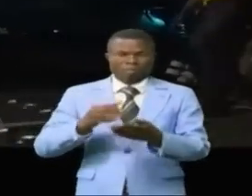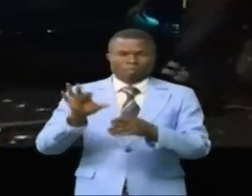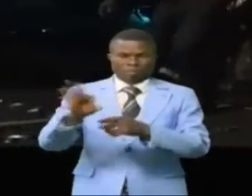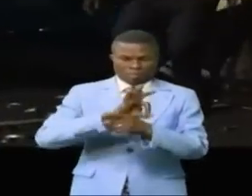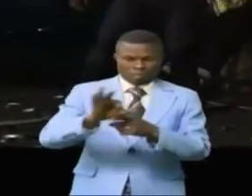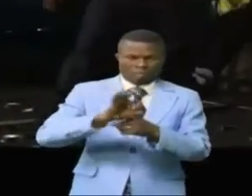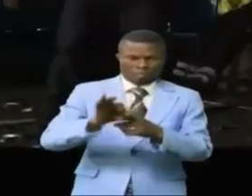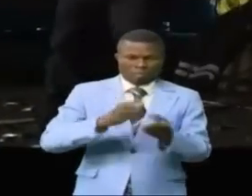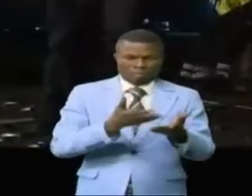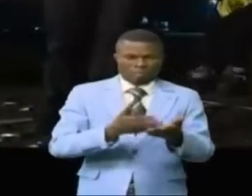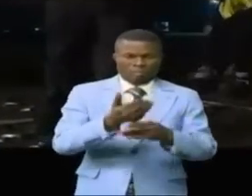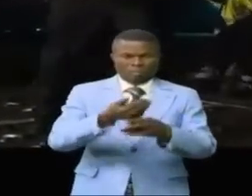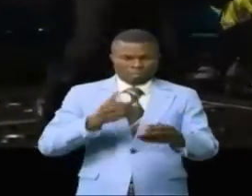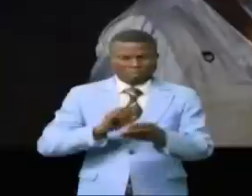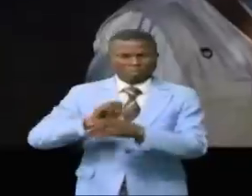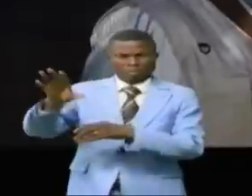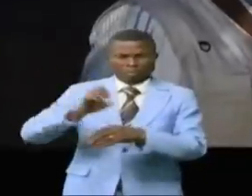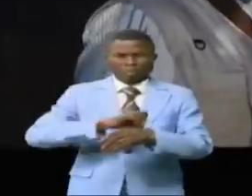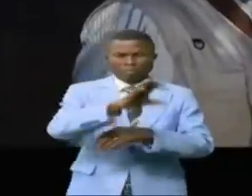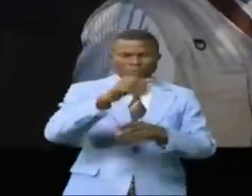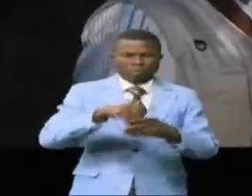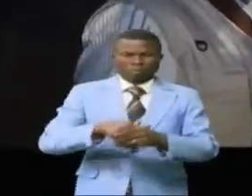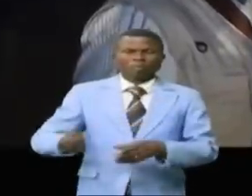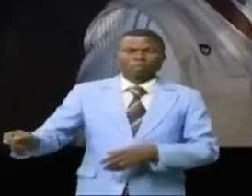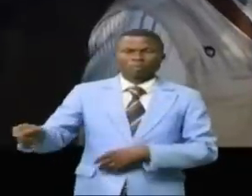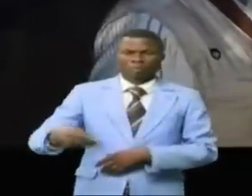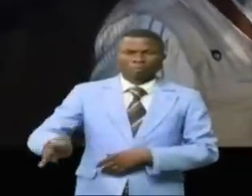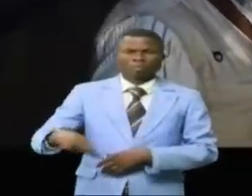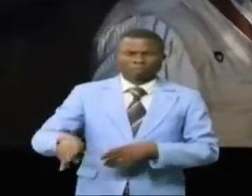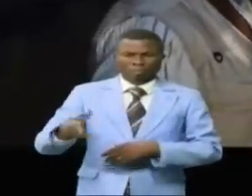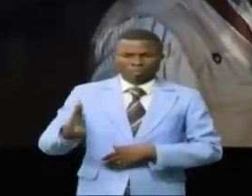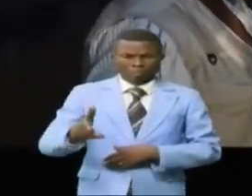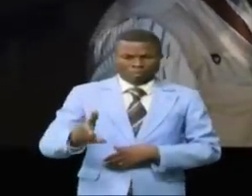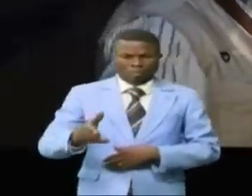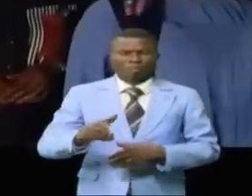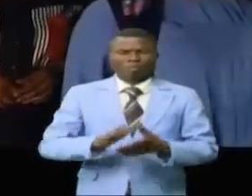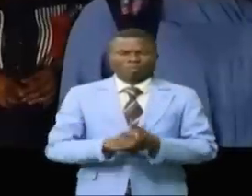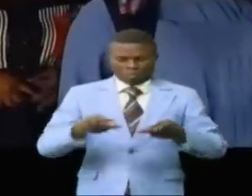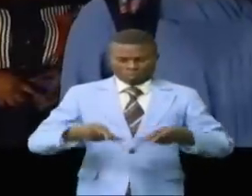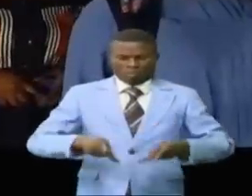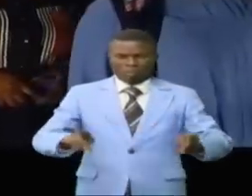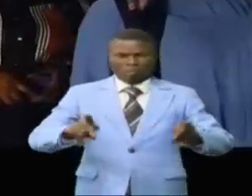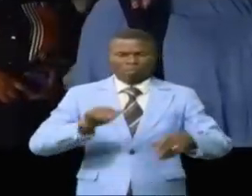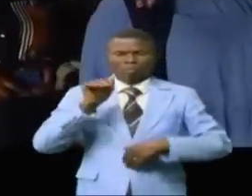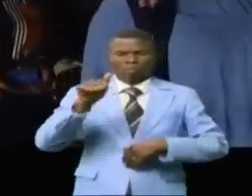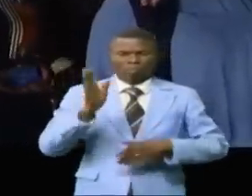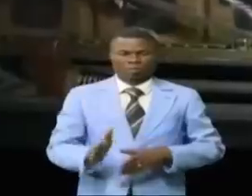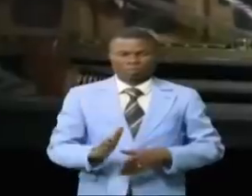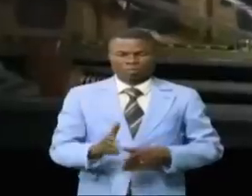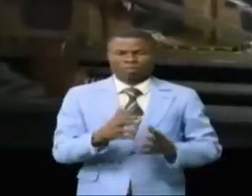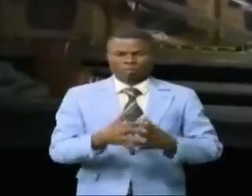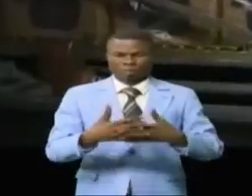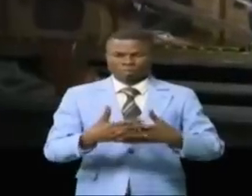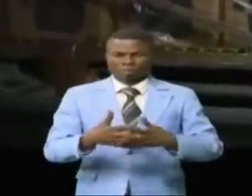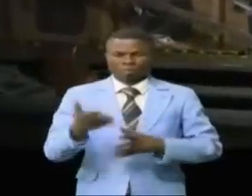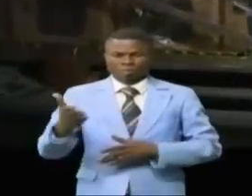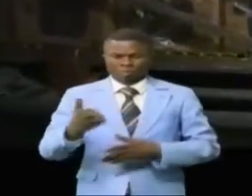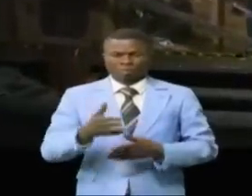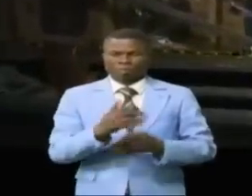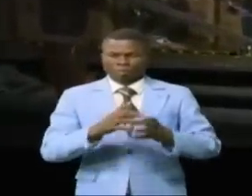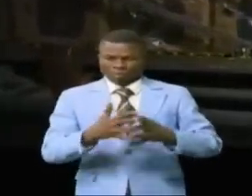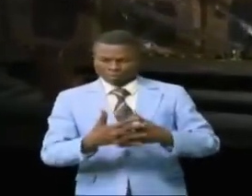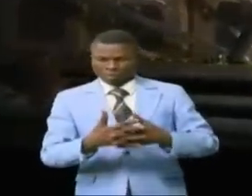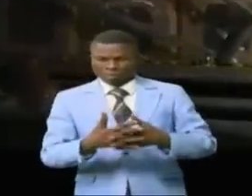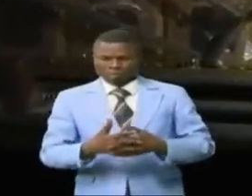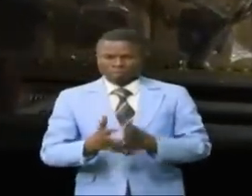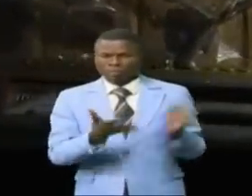en cours avant son déploiement à travers le territoire national. C'est sous la conduite du directeur de la logistique que cet équipement électoral a